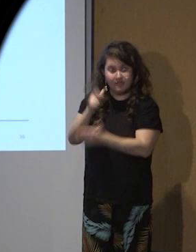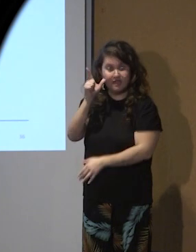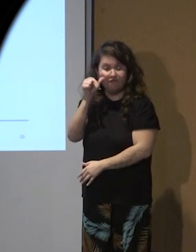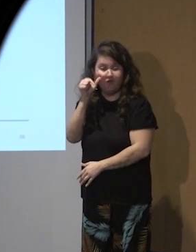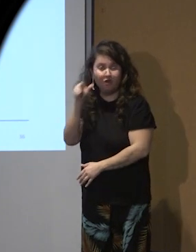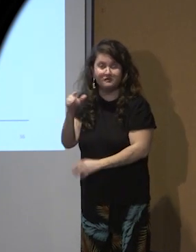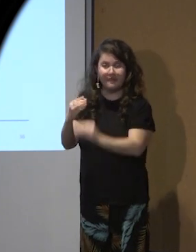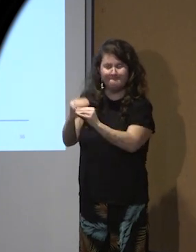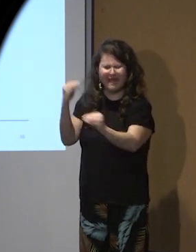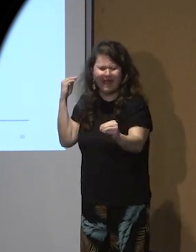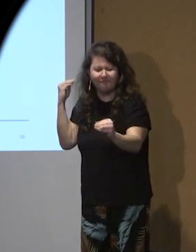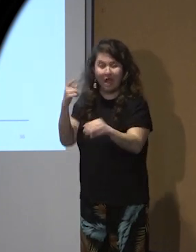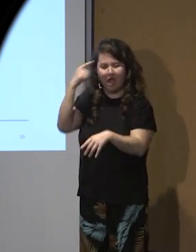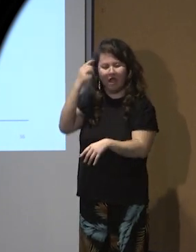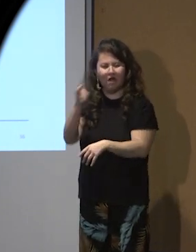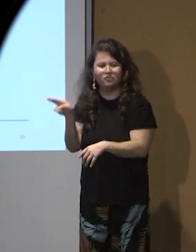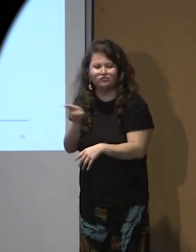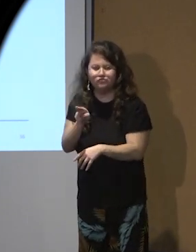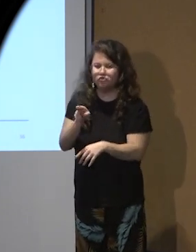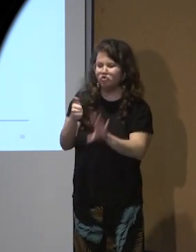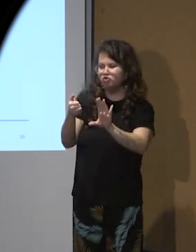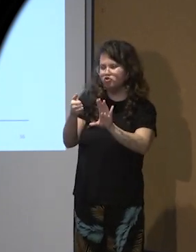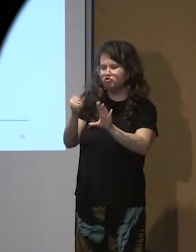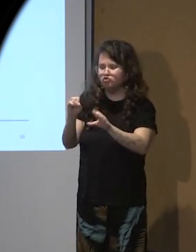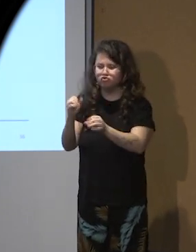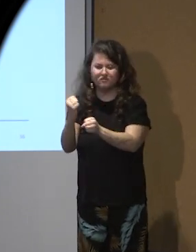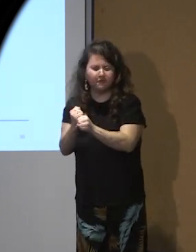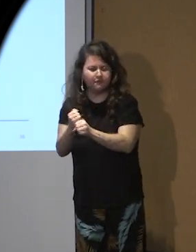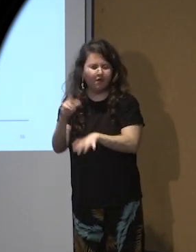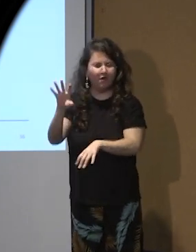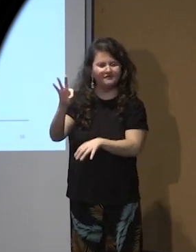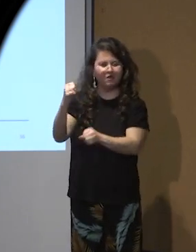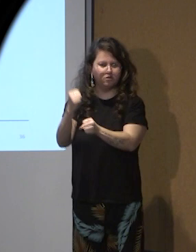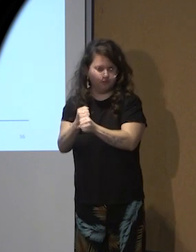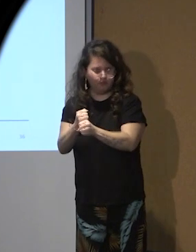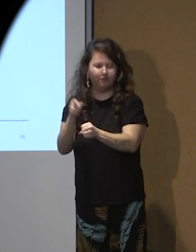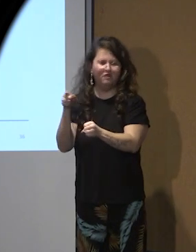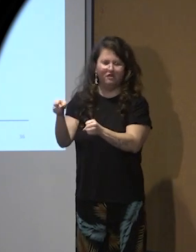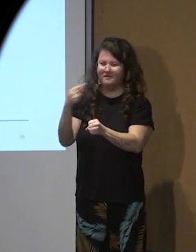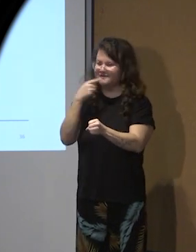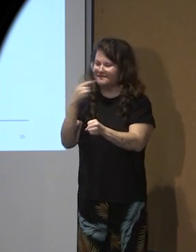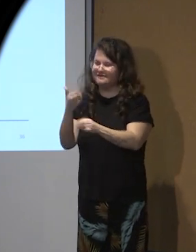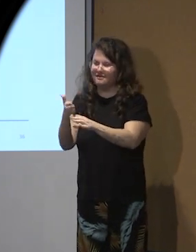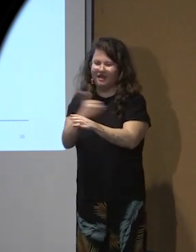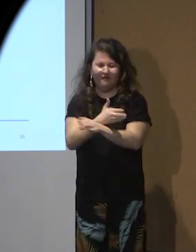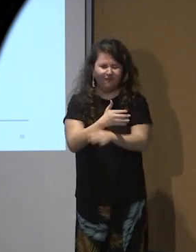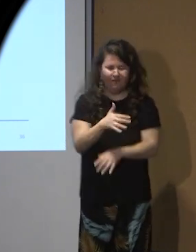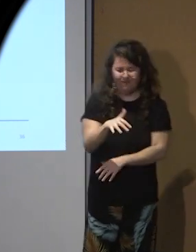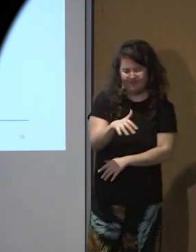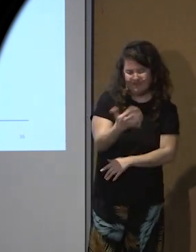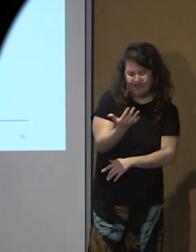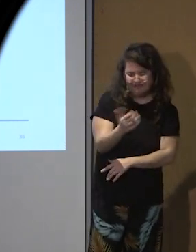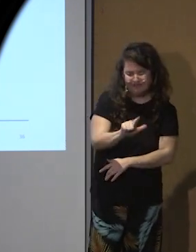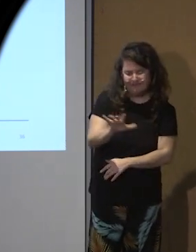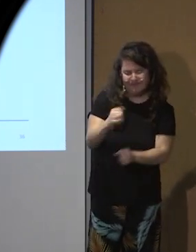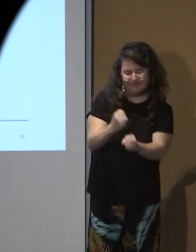ans ou 60 ans, sans savoir s'ils ont fait du sport correctement, régulièrement, entre 15 et 25 ans, je le devine, je le